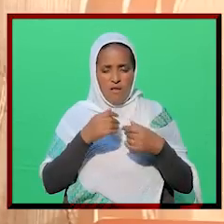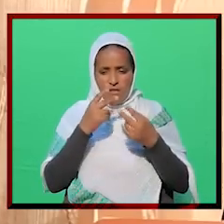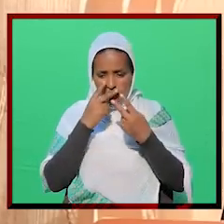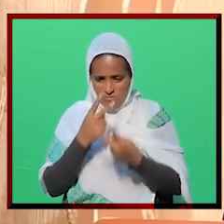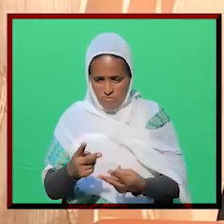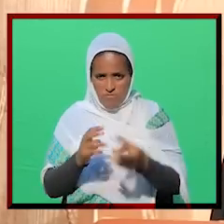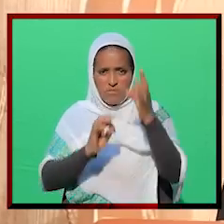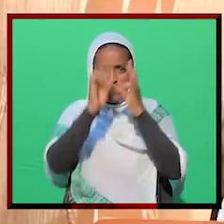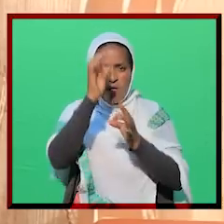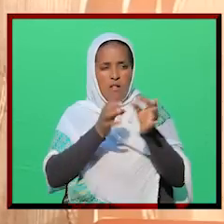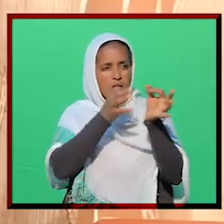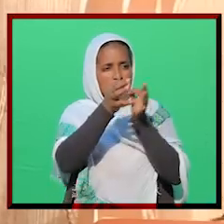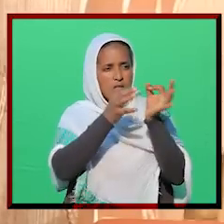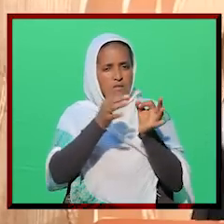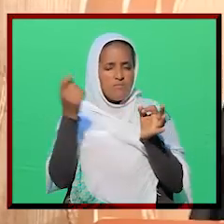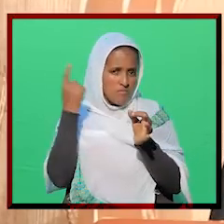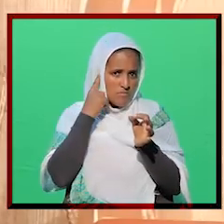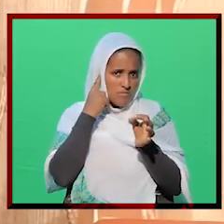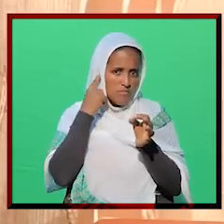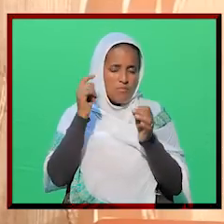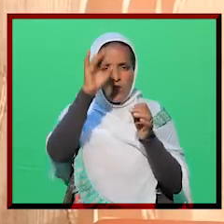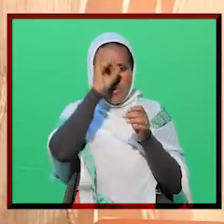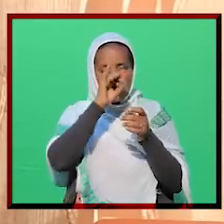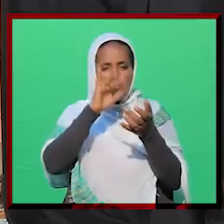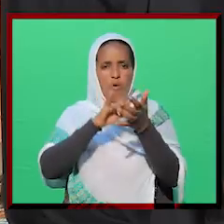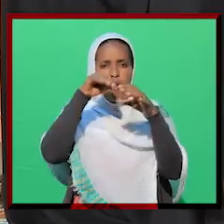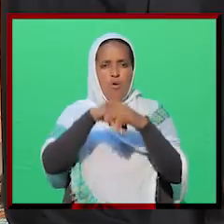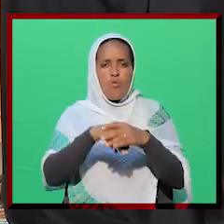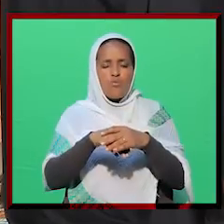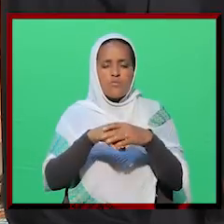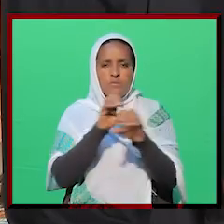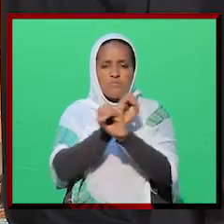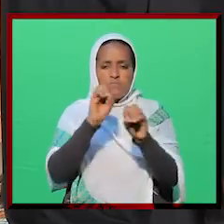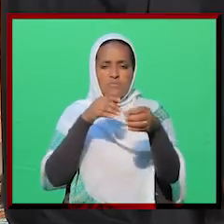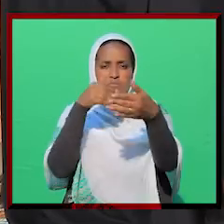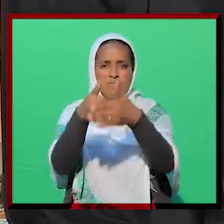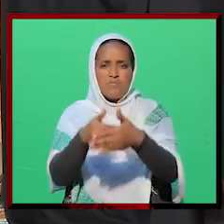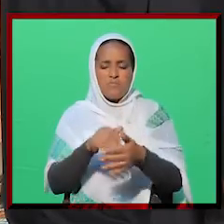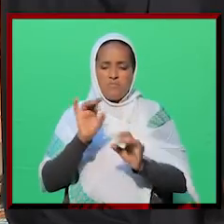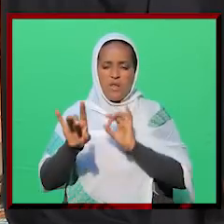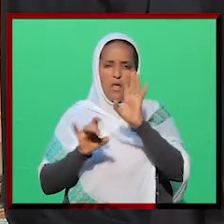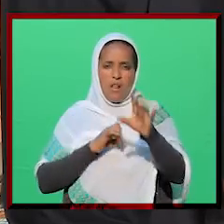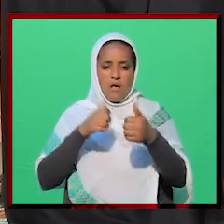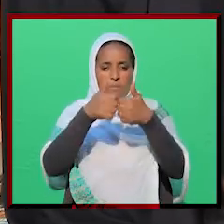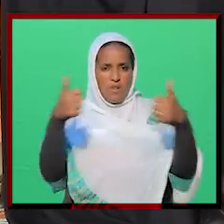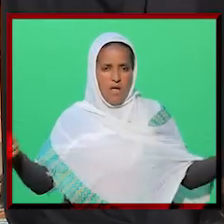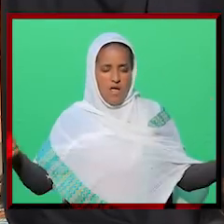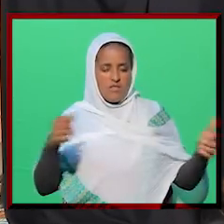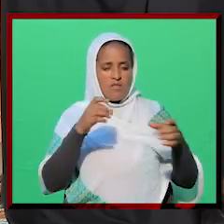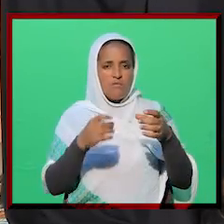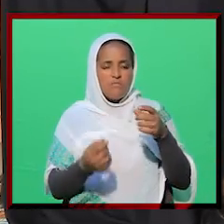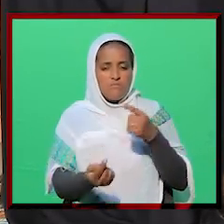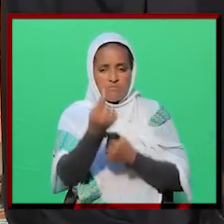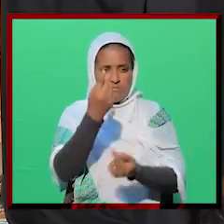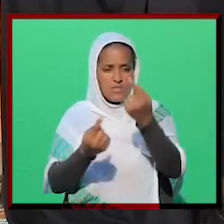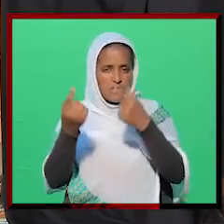በአይናቸው ያዩትን ሲተርኩት ሲያወጉት ስትሰሙ በጣም በሊቃውንቱ መካከል አለመደራረስን መናናቅን መለያየትን ፈጥሮ